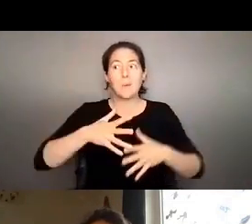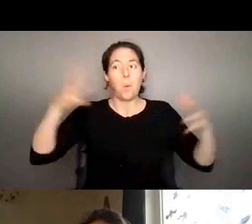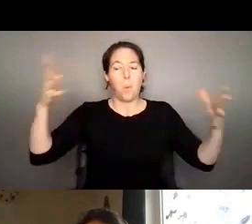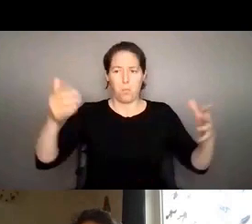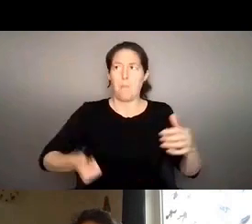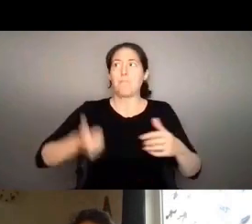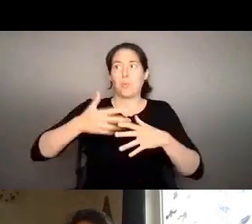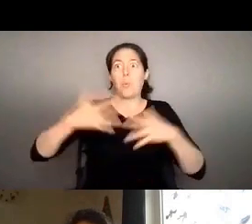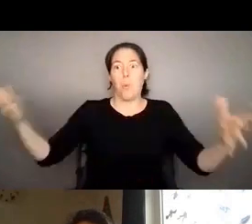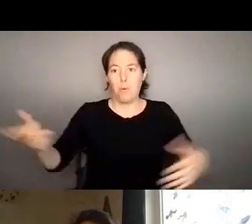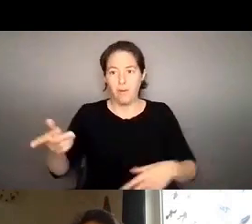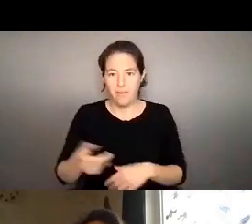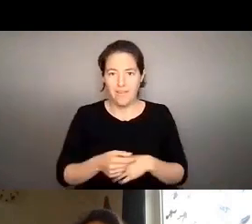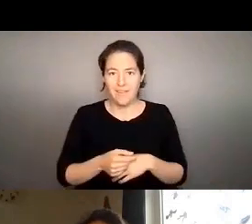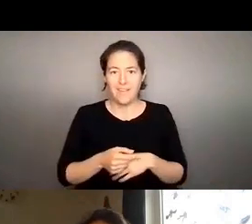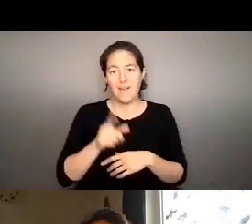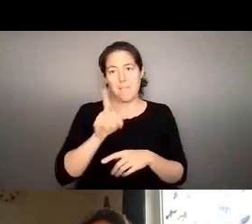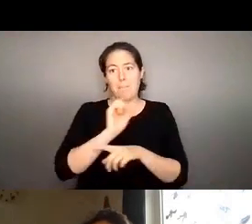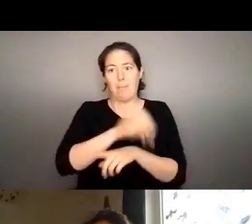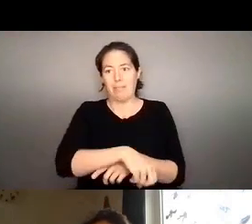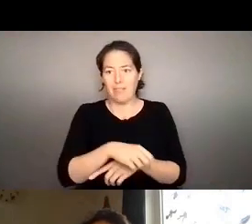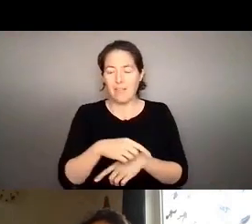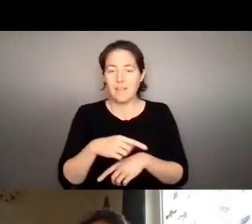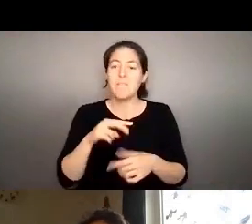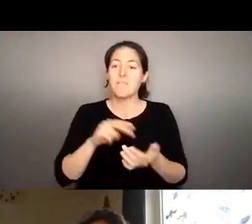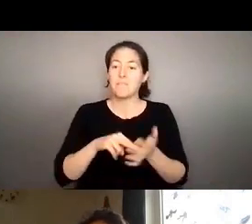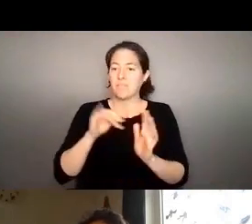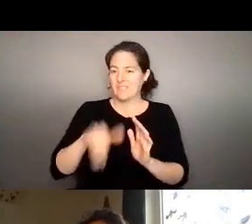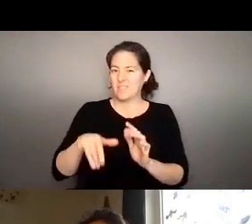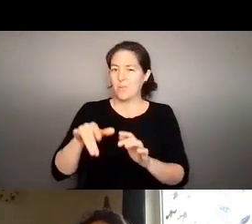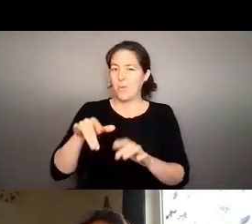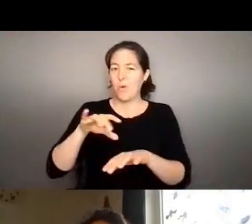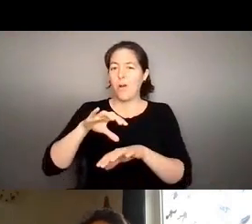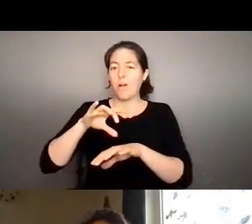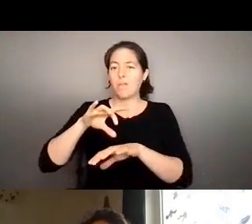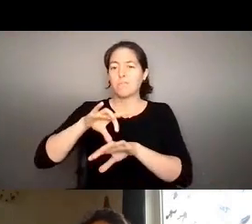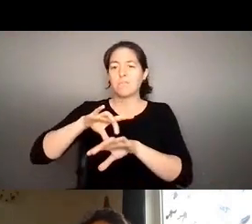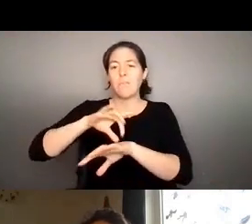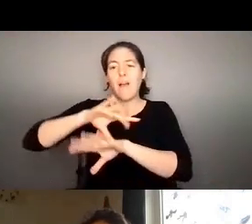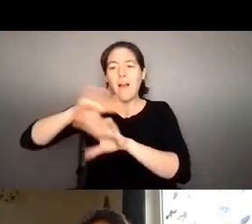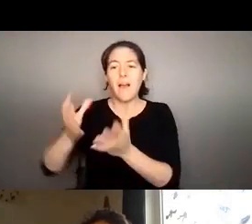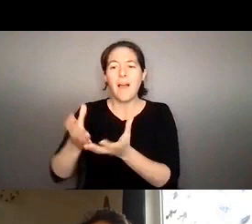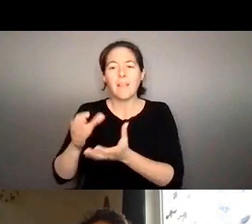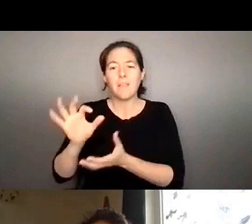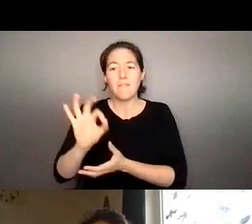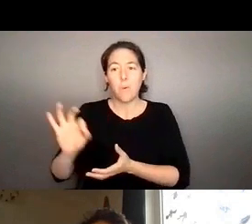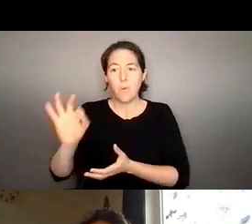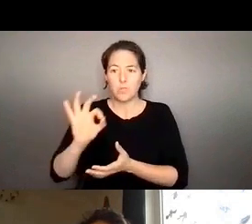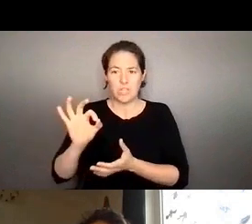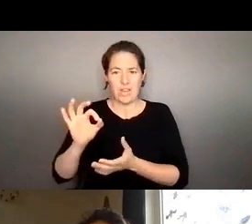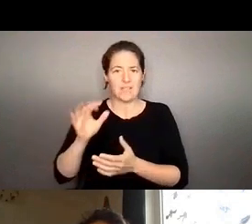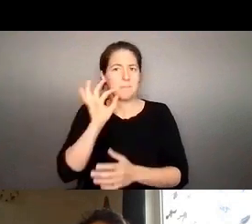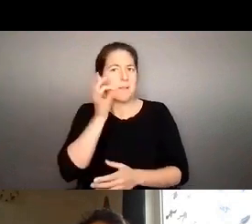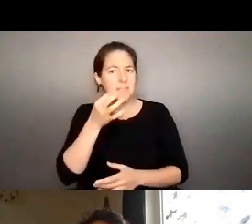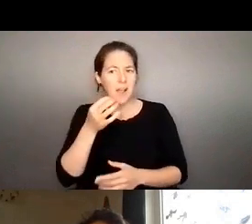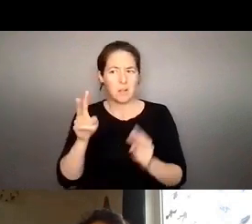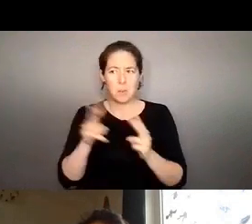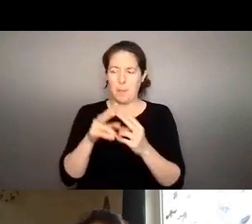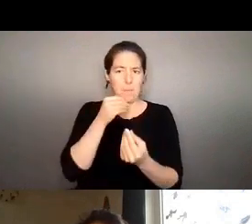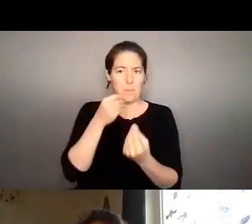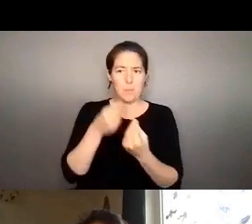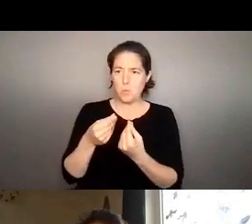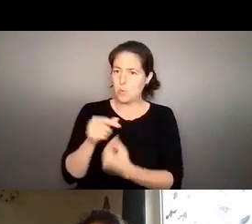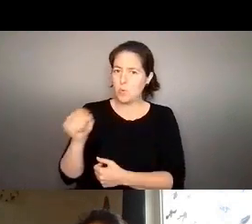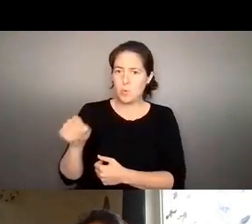Puis, dans le fond, le règne fongique, comme je dis, c'est un règne très particulier qui est très méconnu parce que pendant longtemps, en fait, c'est un règne